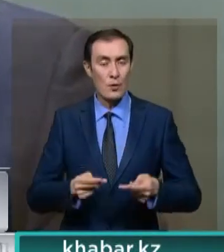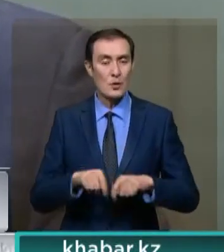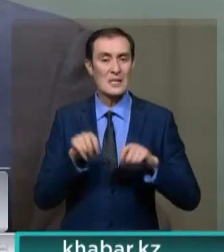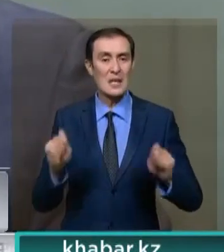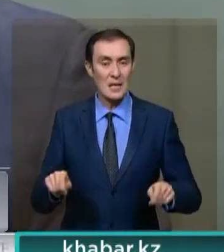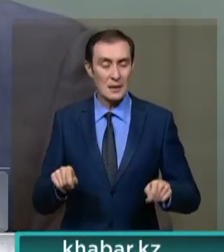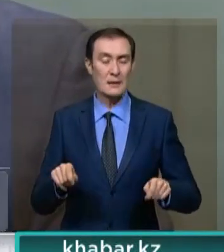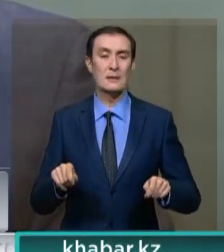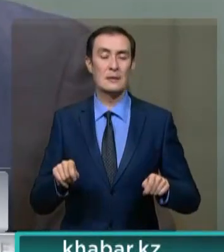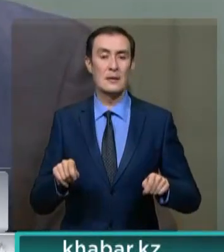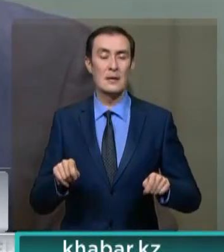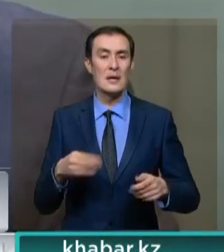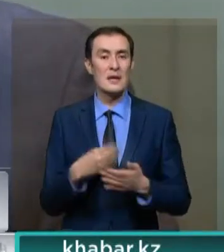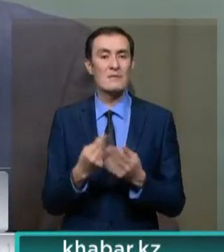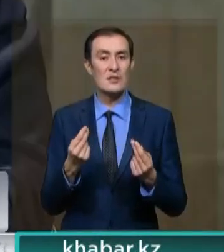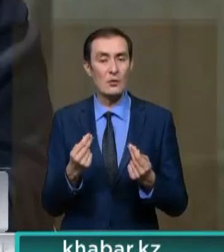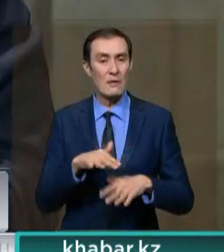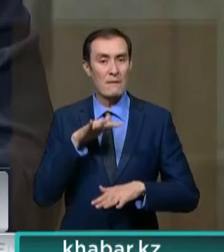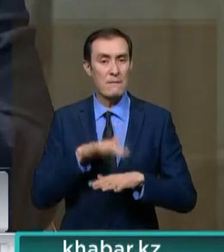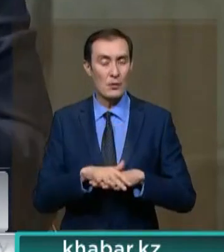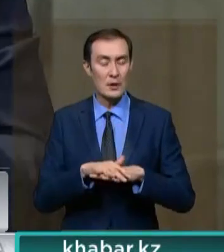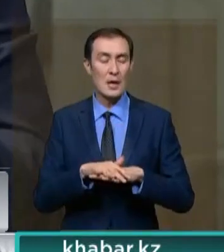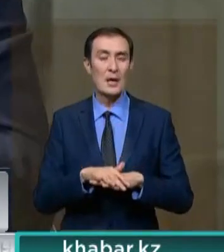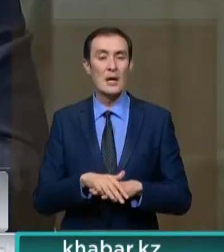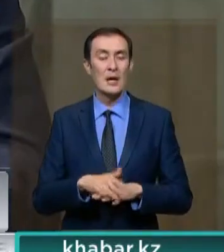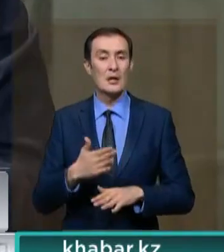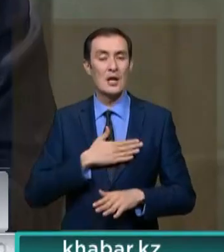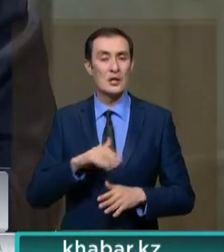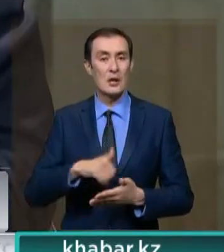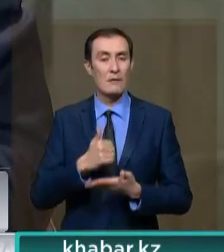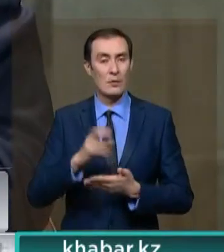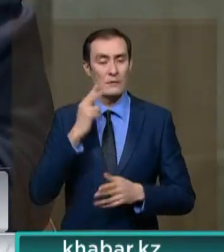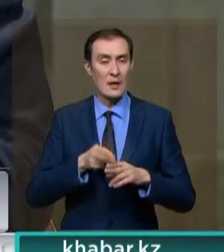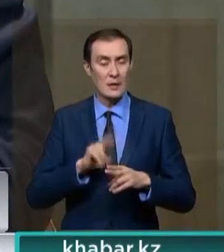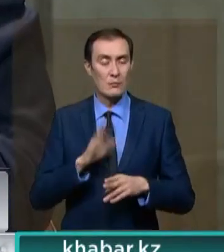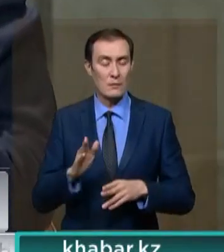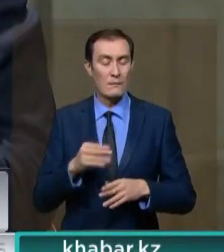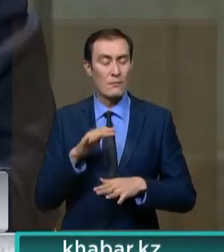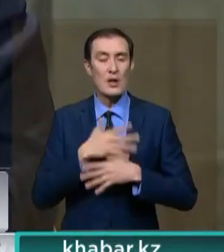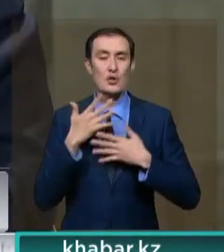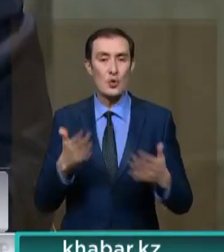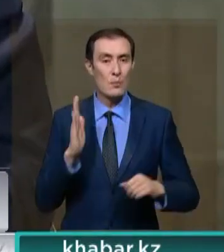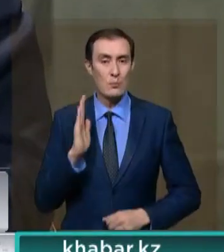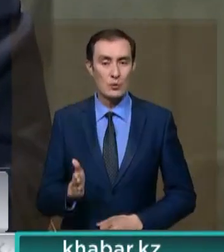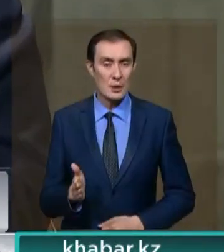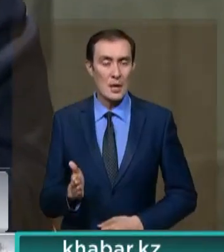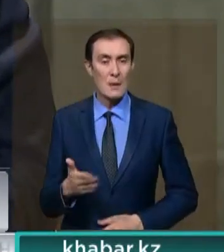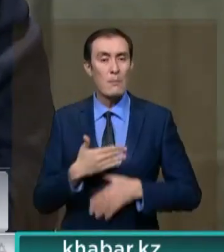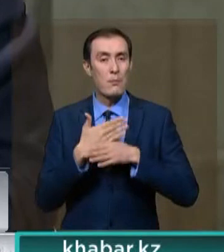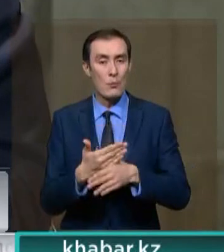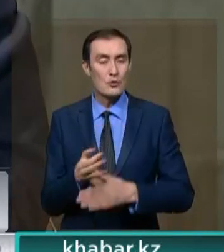создании инвестиционного фонда. В таком случае наши лидеры утвердят вот этот фонд. Это был большим